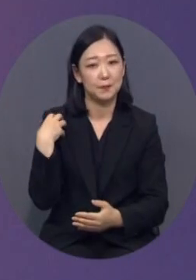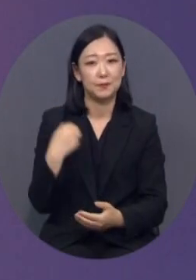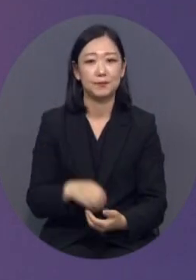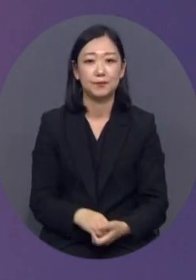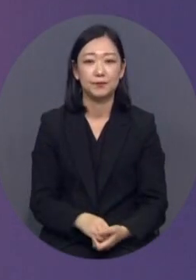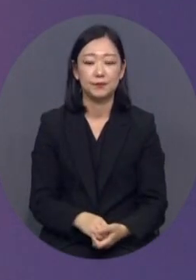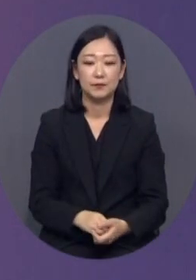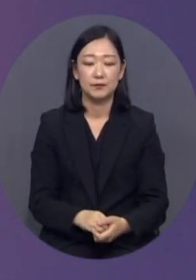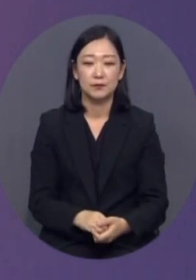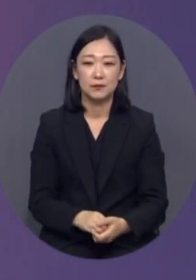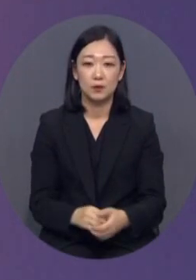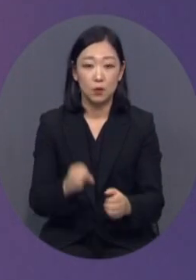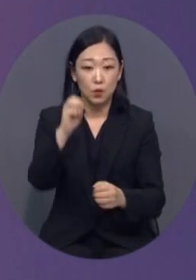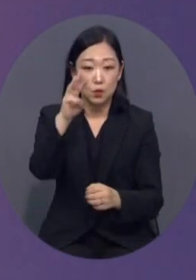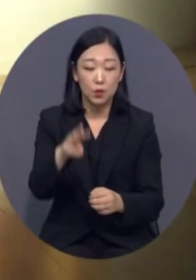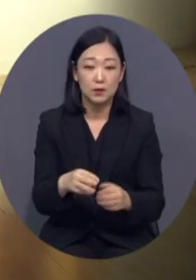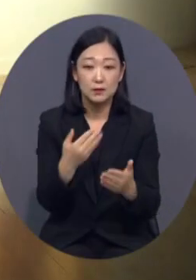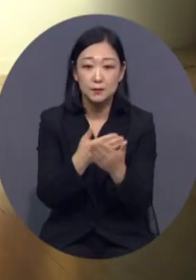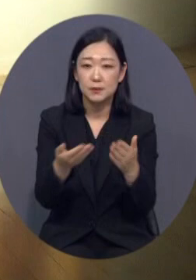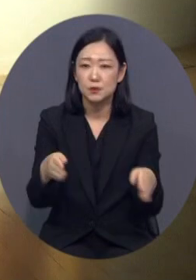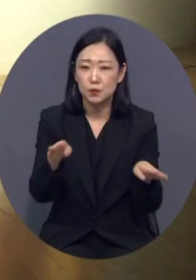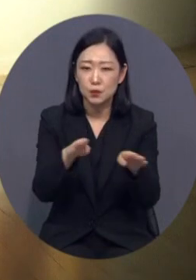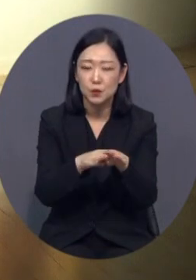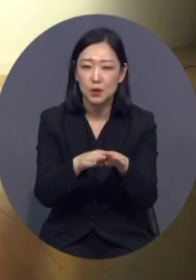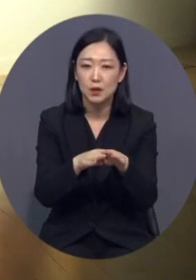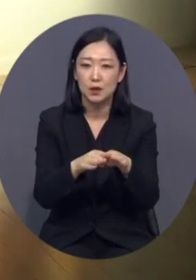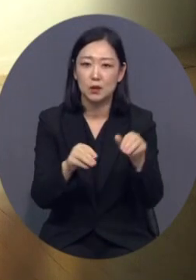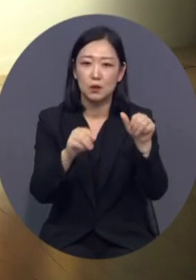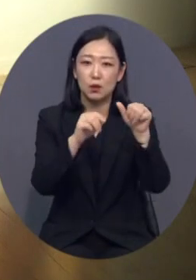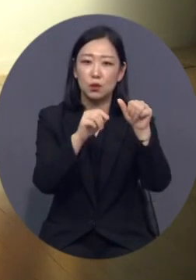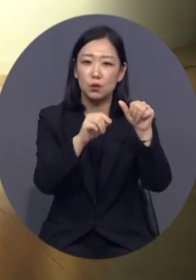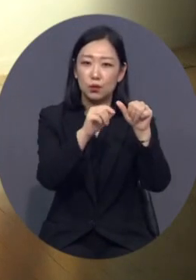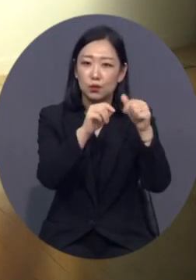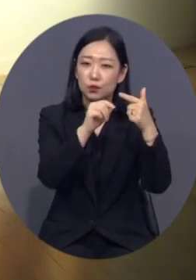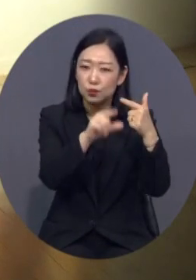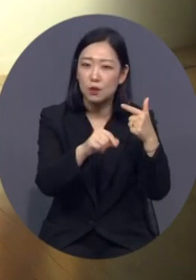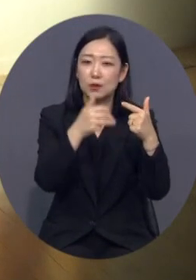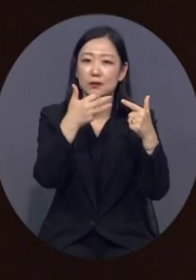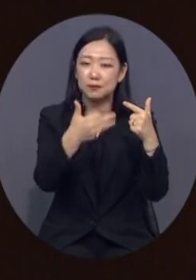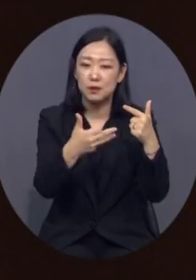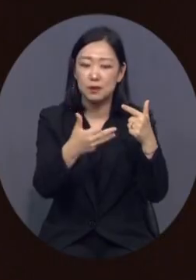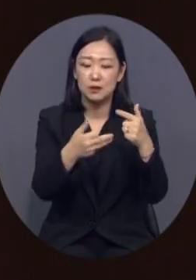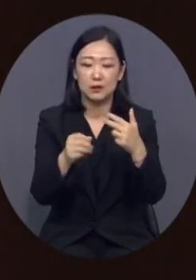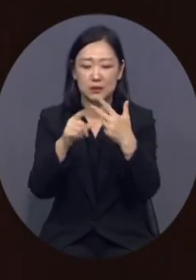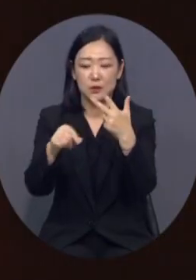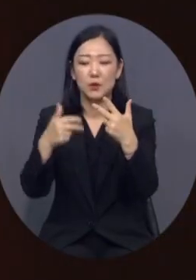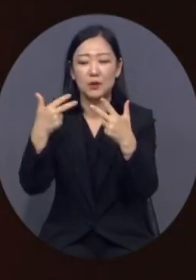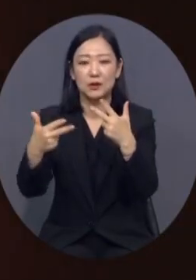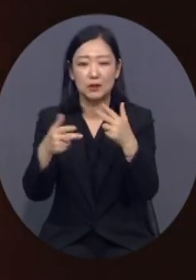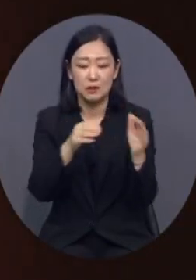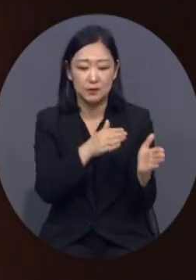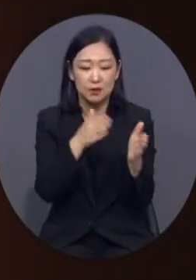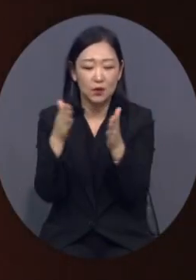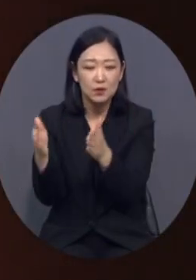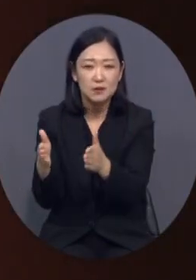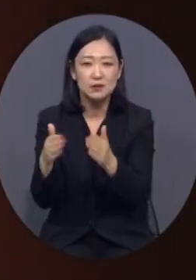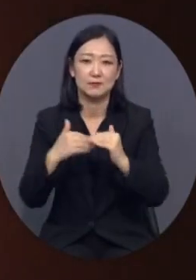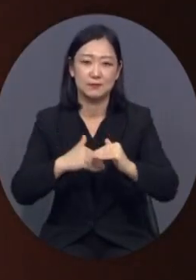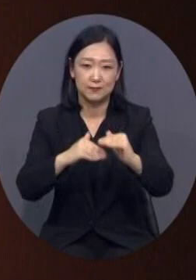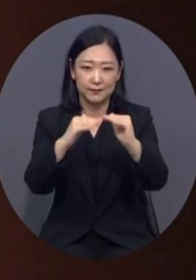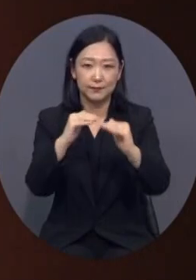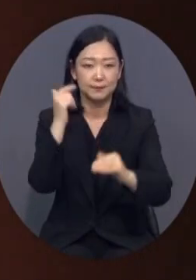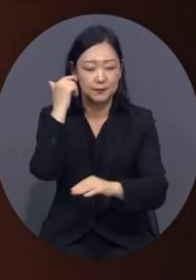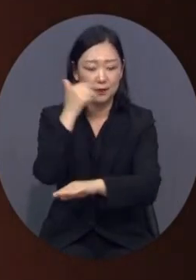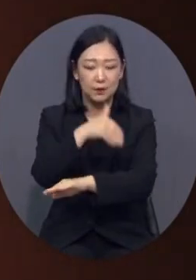광주시립미술관은 당초 오는 18일까지 예정했던 이번 전시를 다음 달 2일까지 연장해서 진행할 예정입니다